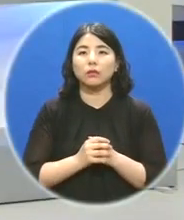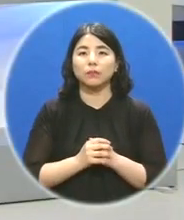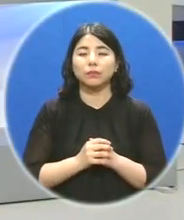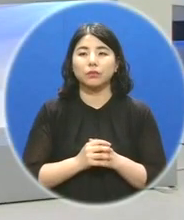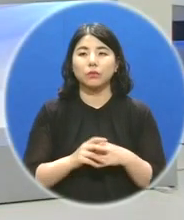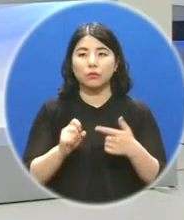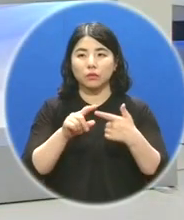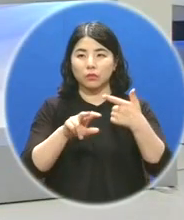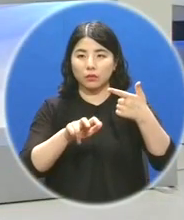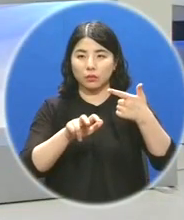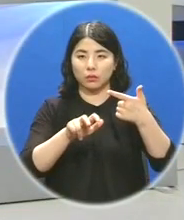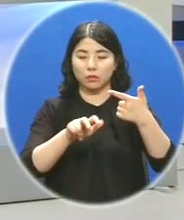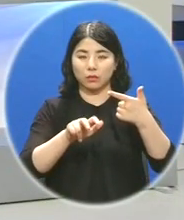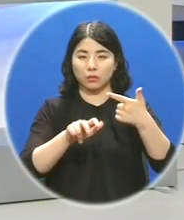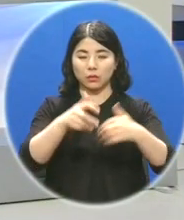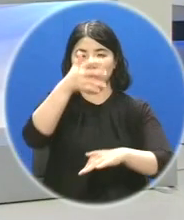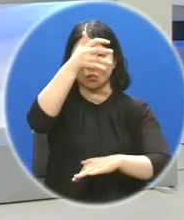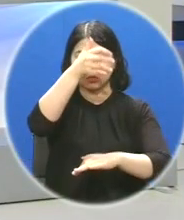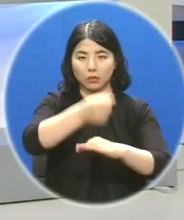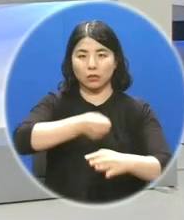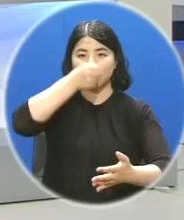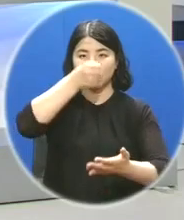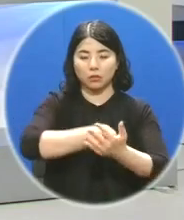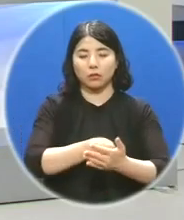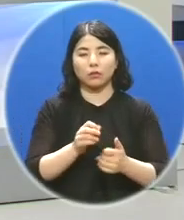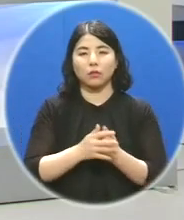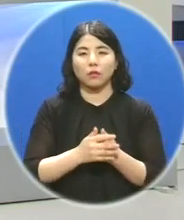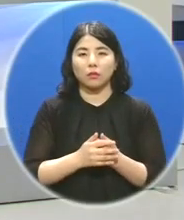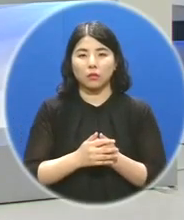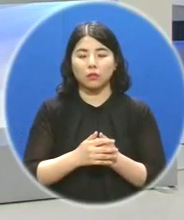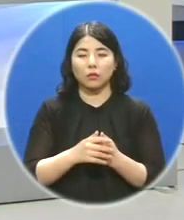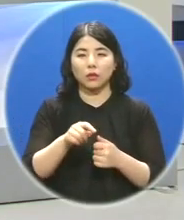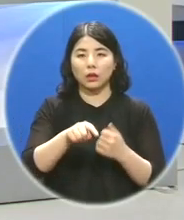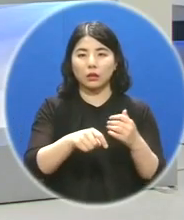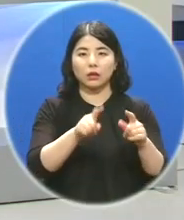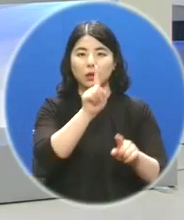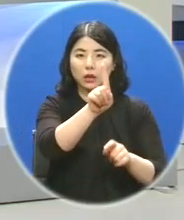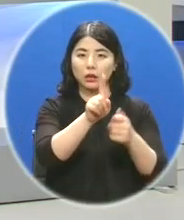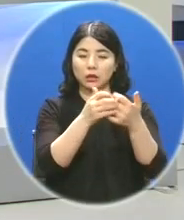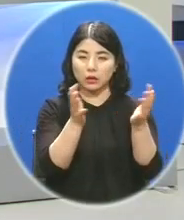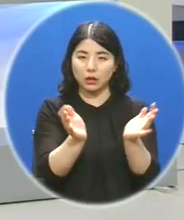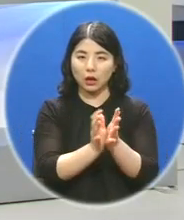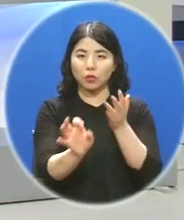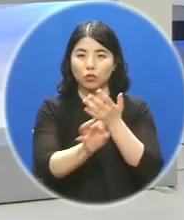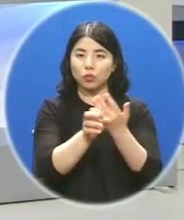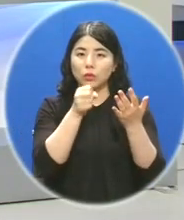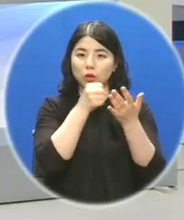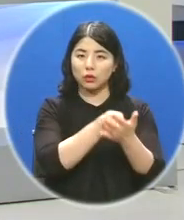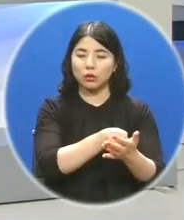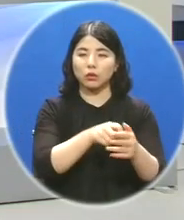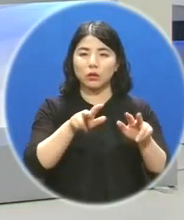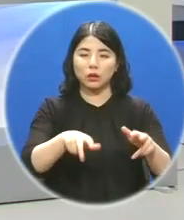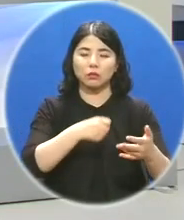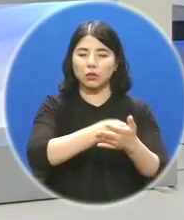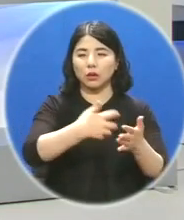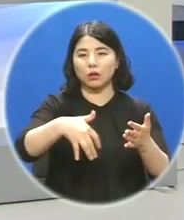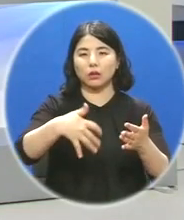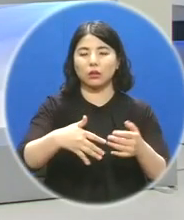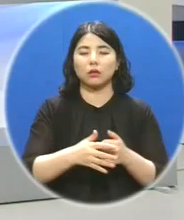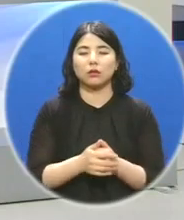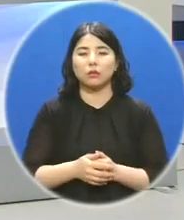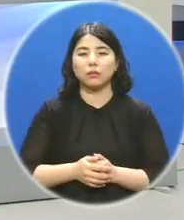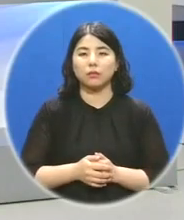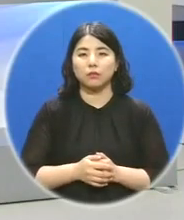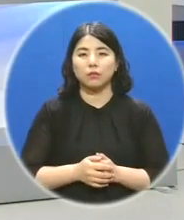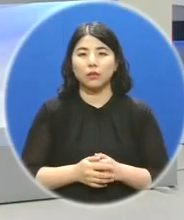그 6월 25일 날 최종 그 의회에서 결정되고요. 네. 사실상 이제 그 일당이 좀 후보를 정하는 거는 아직 좀 일정이 정해지지 않았습니다. 네, 그럼